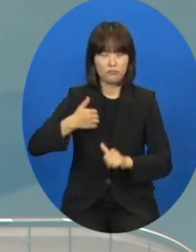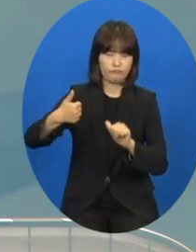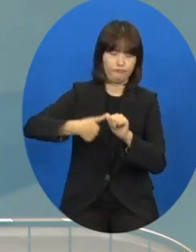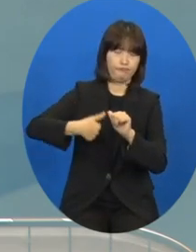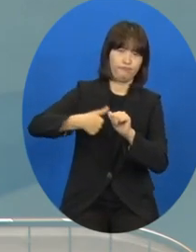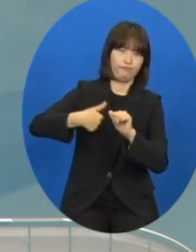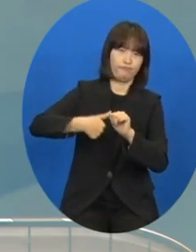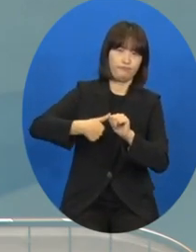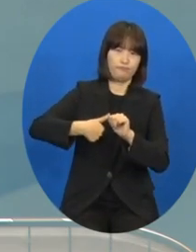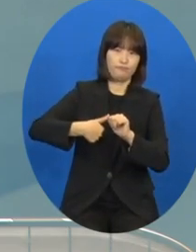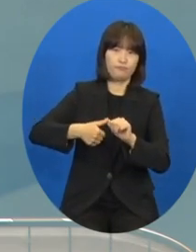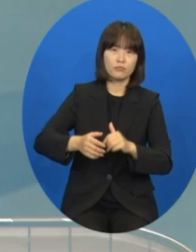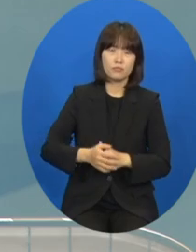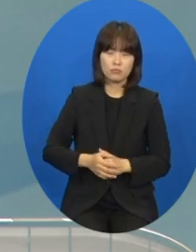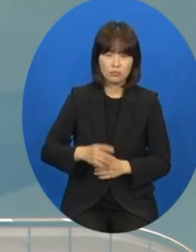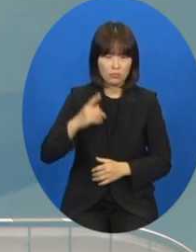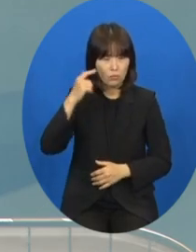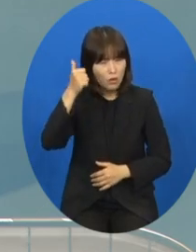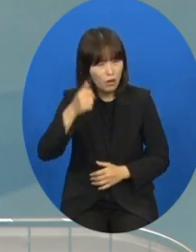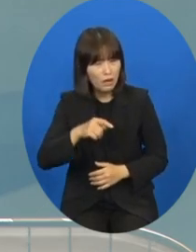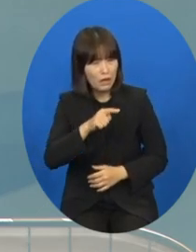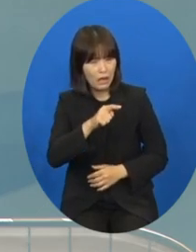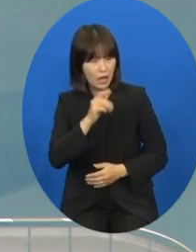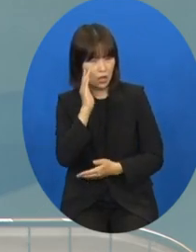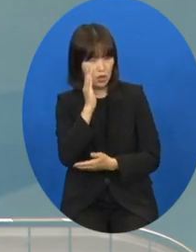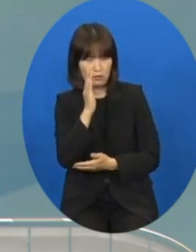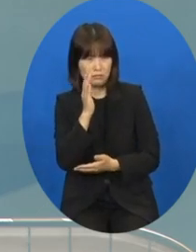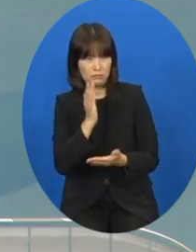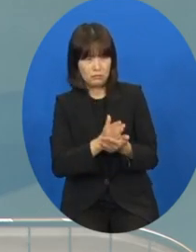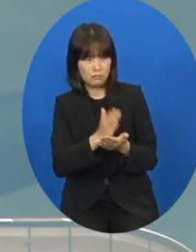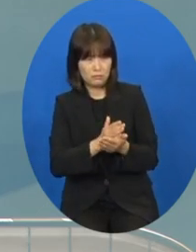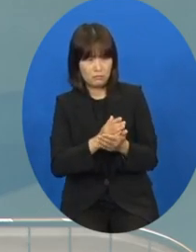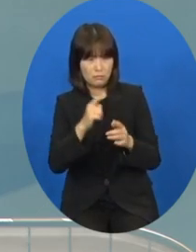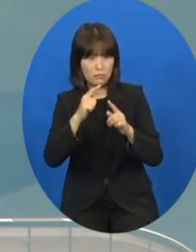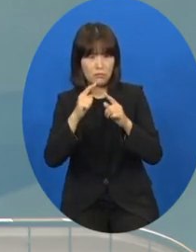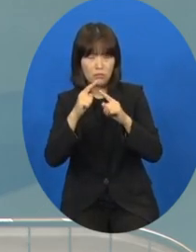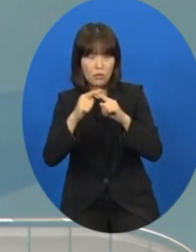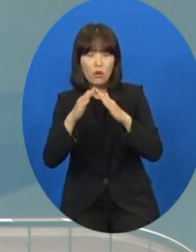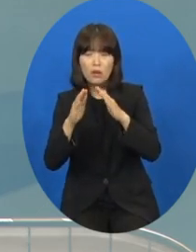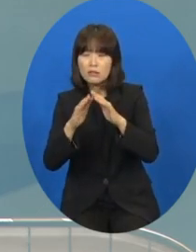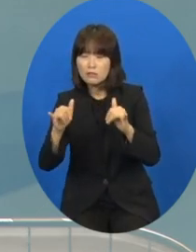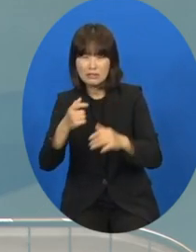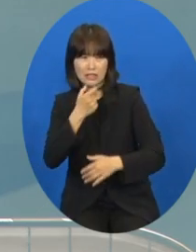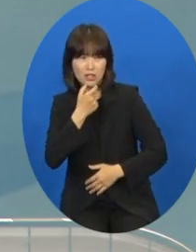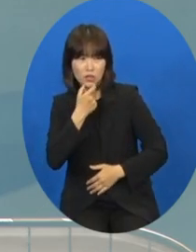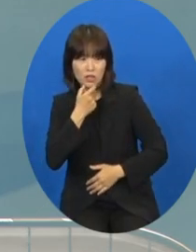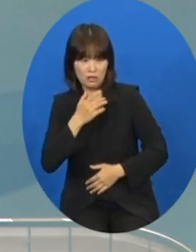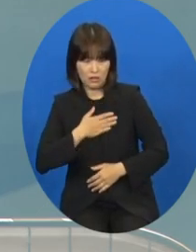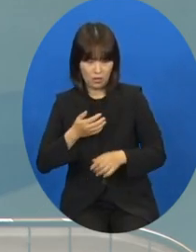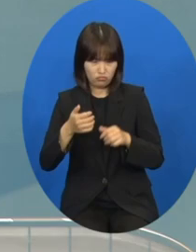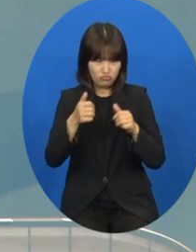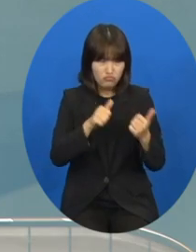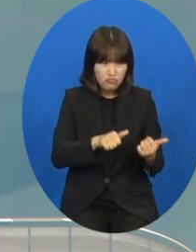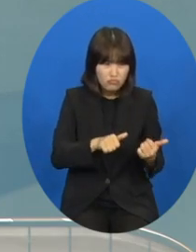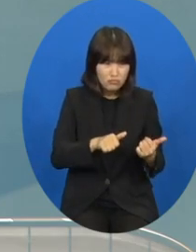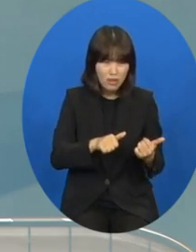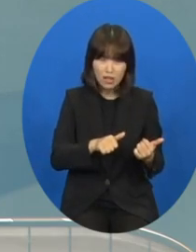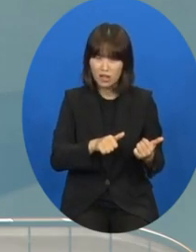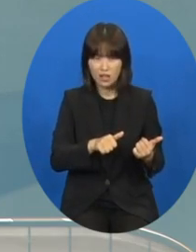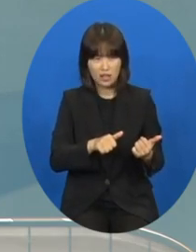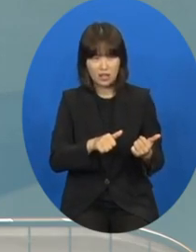충고했어요. 목사님, 그런 설교는 교인들이 싫어해요. 나는 죽었습니다.